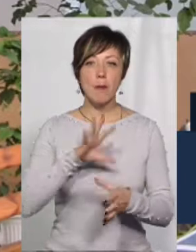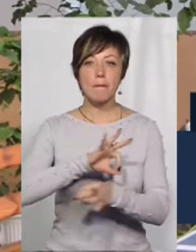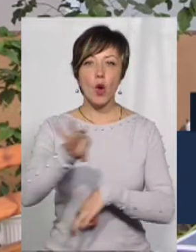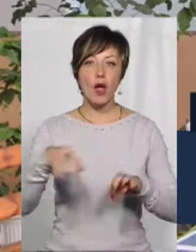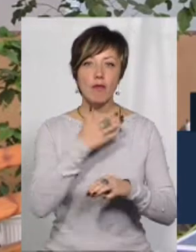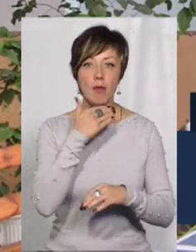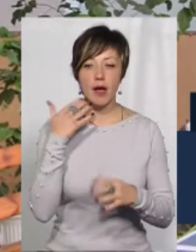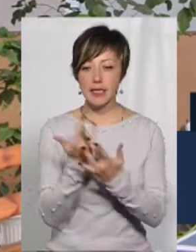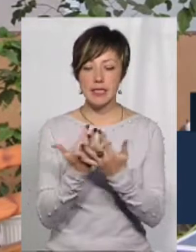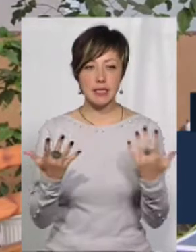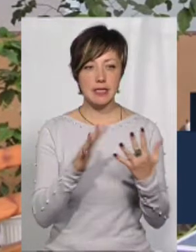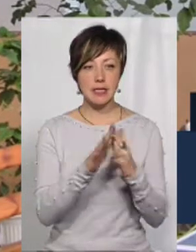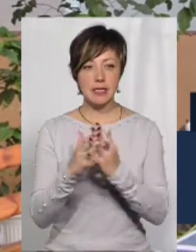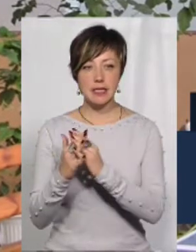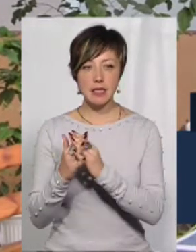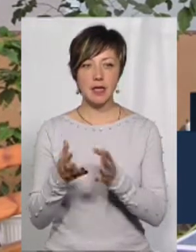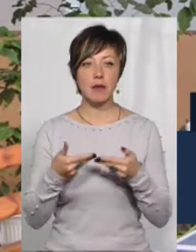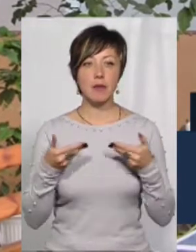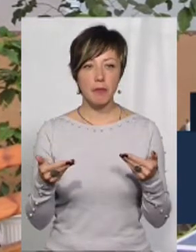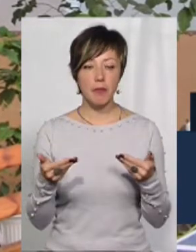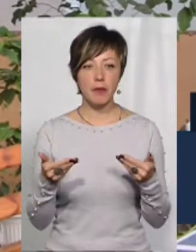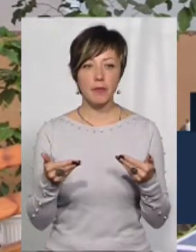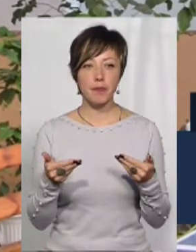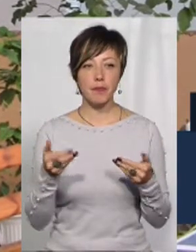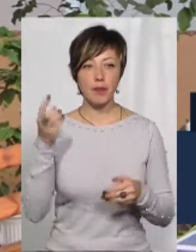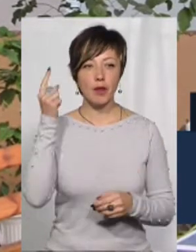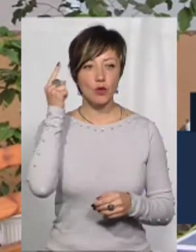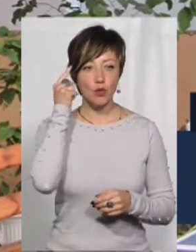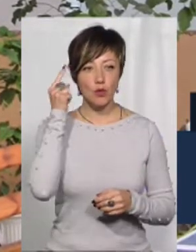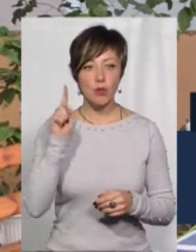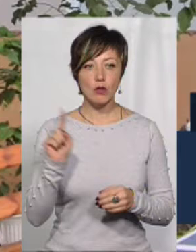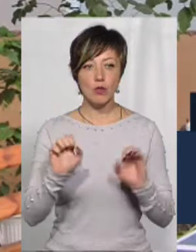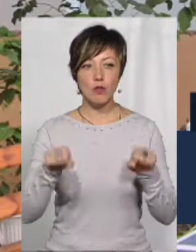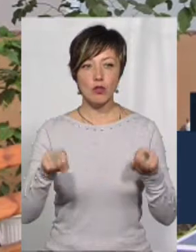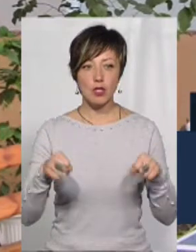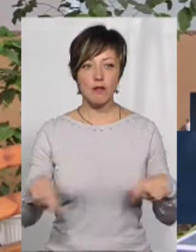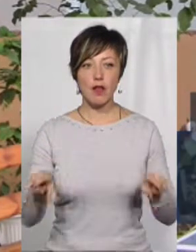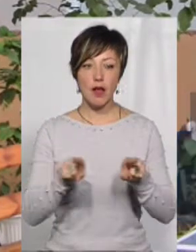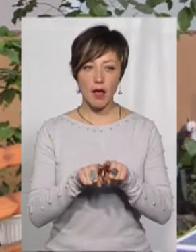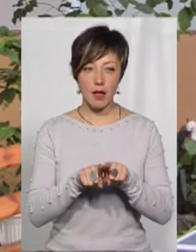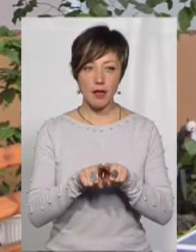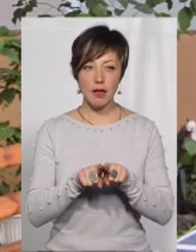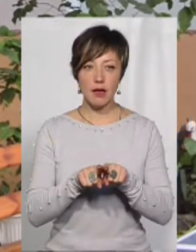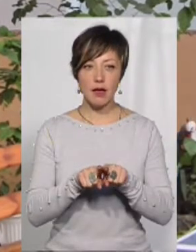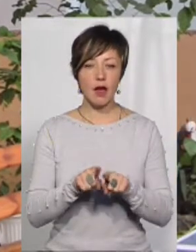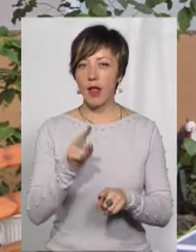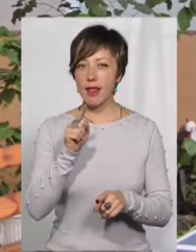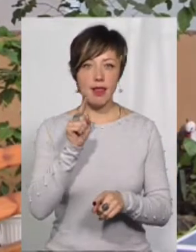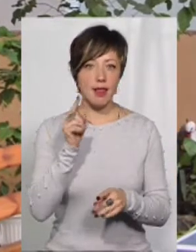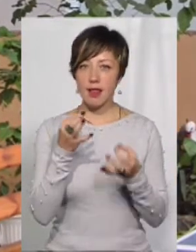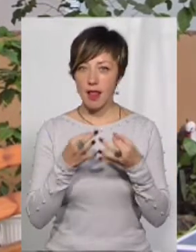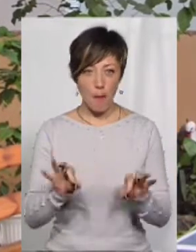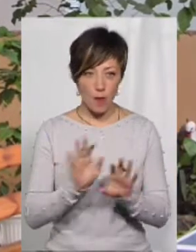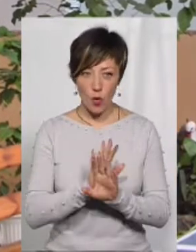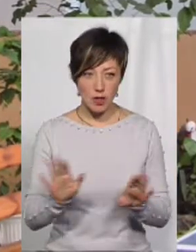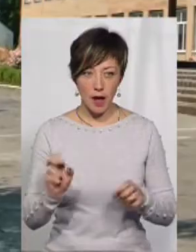і з різних сіл. І ми думали, що можливо таке, що і ми знали, що можливо таке, що він не пройде,